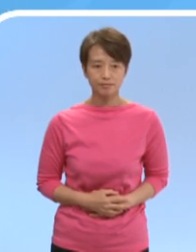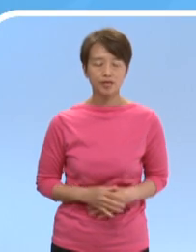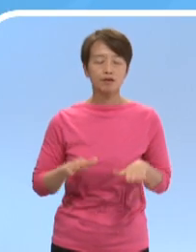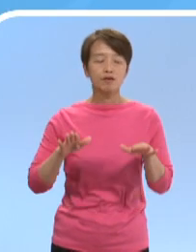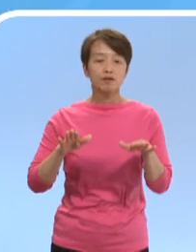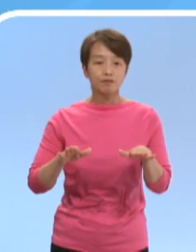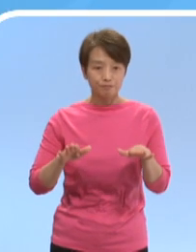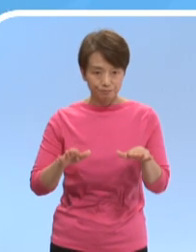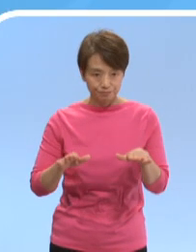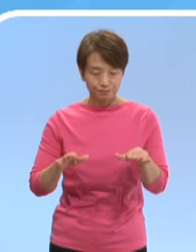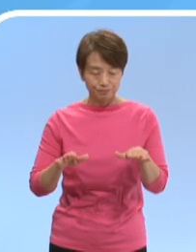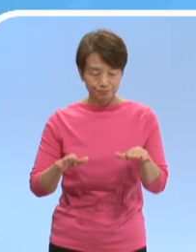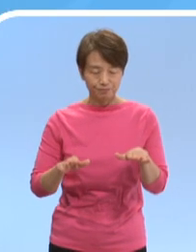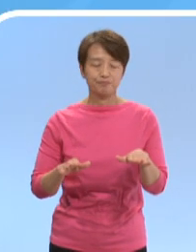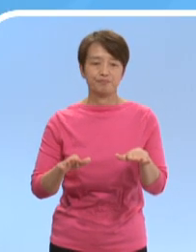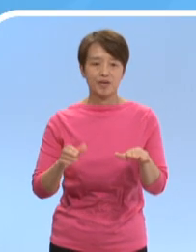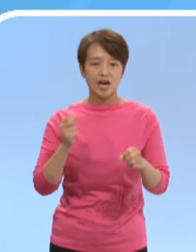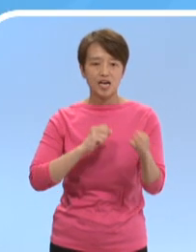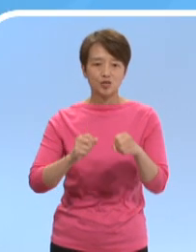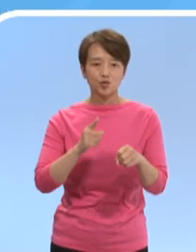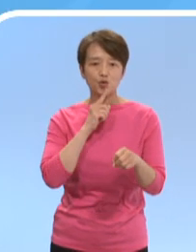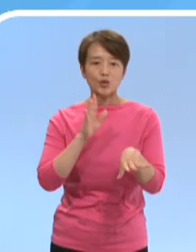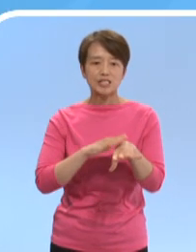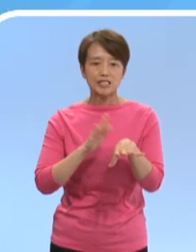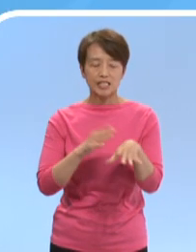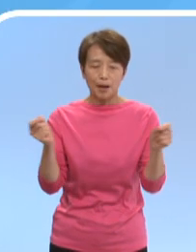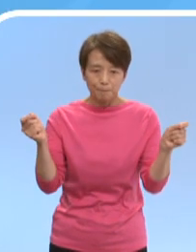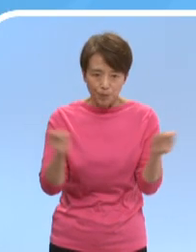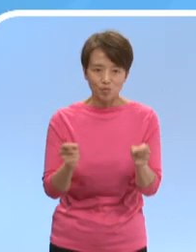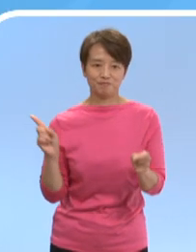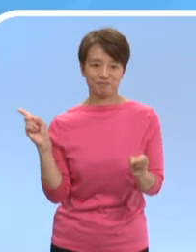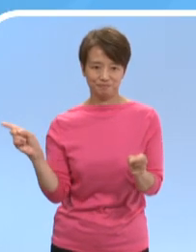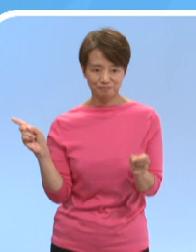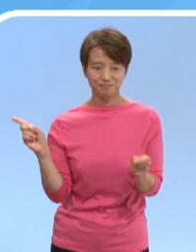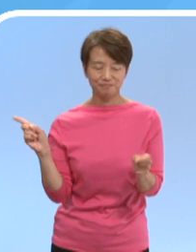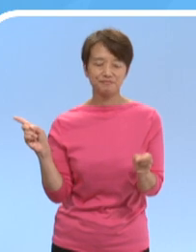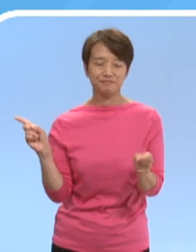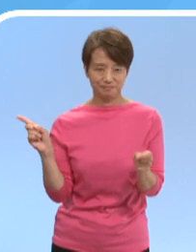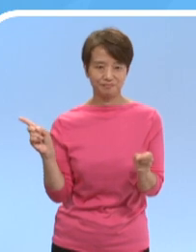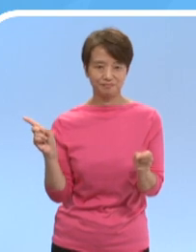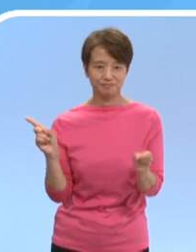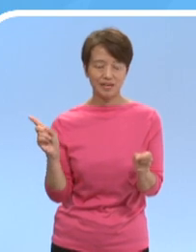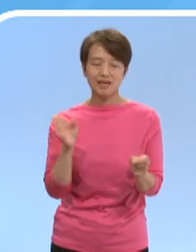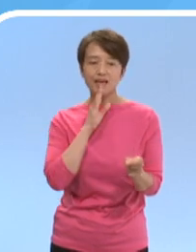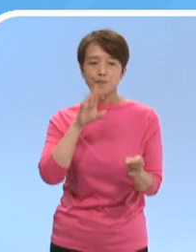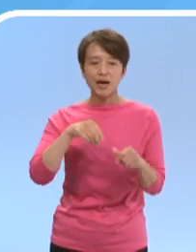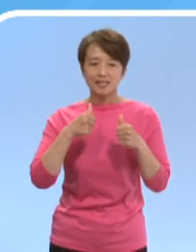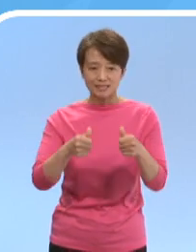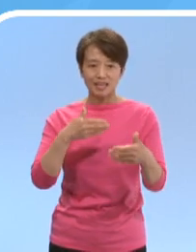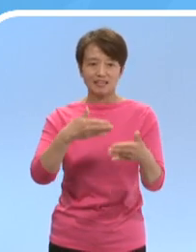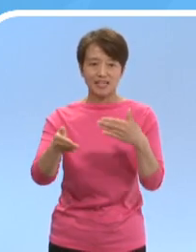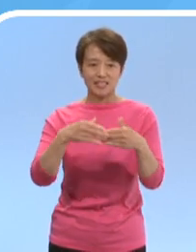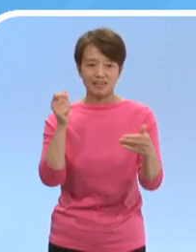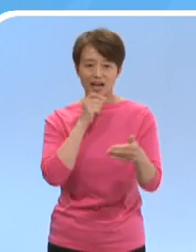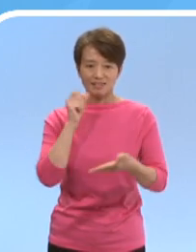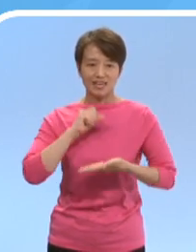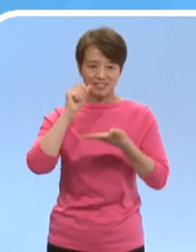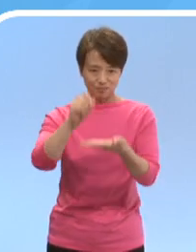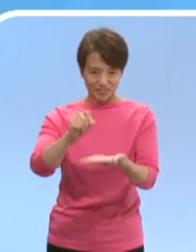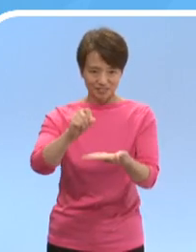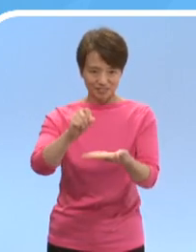このコーナーではフィールドパビリオンをフィーパビという愛称で呼び、リポーターが体験リポートします